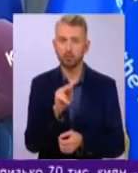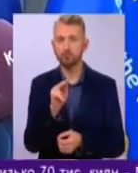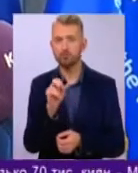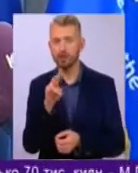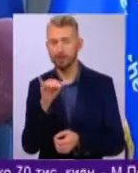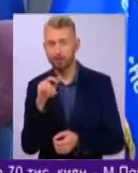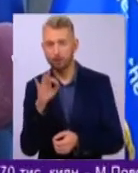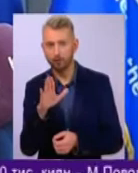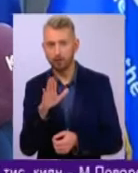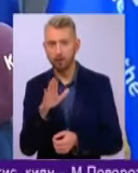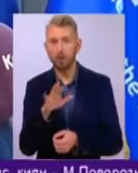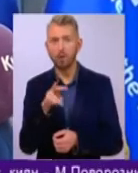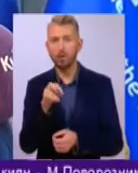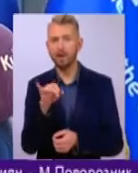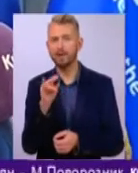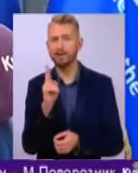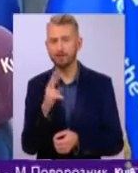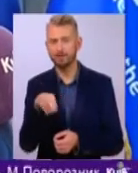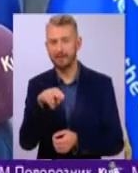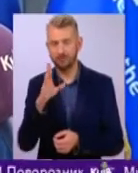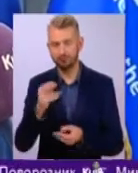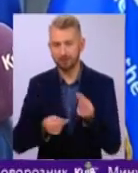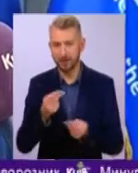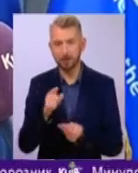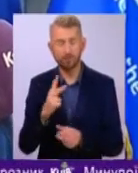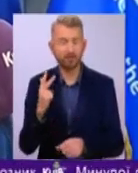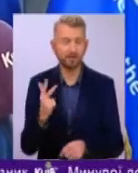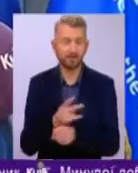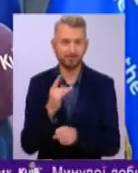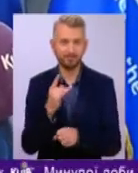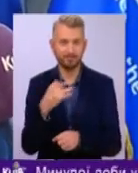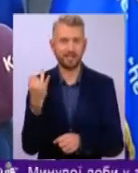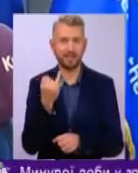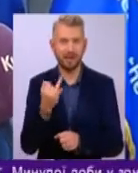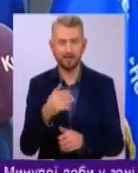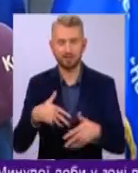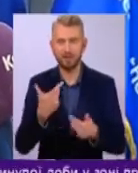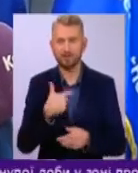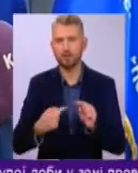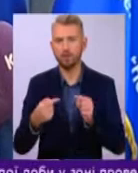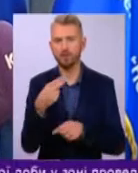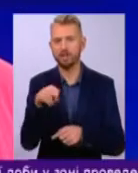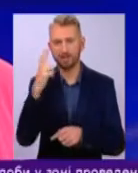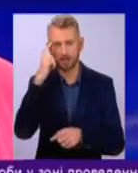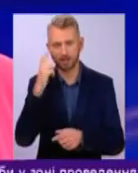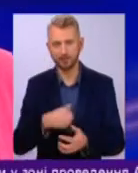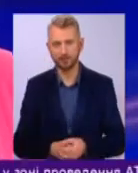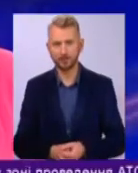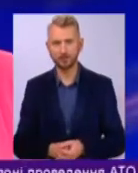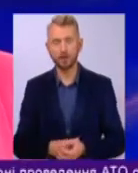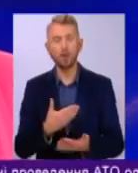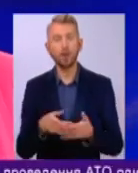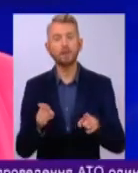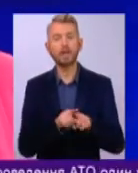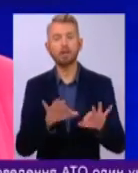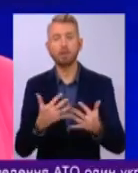грає, Денис. Йому буде, мабуть, втройні буде цікаво проявити себе проти Динамо Києва. Ось такі